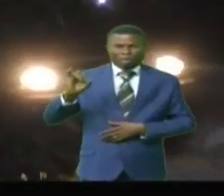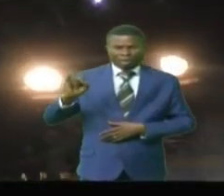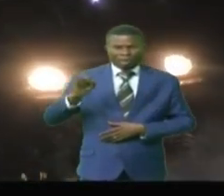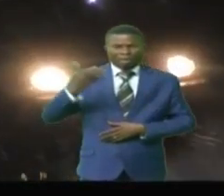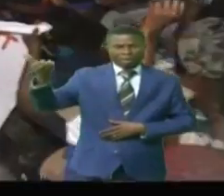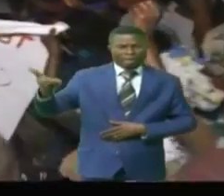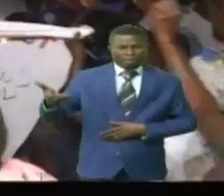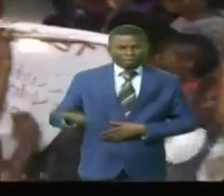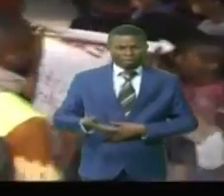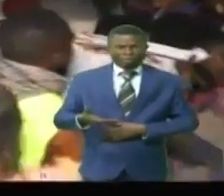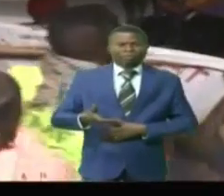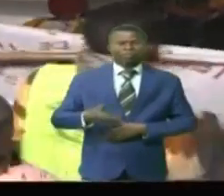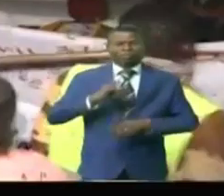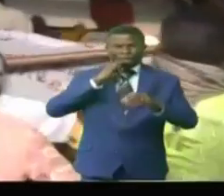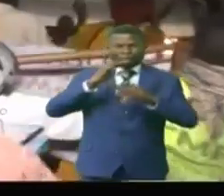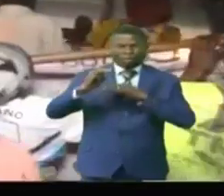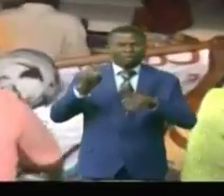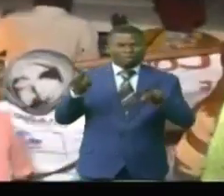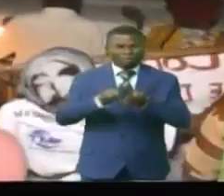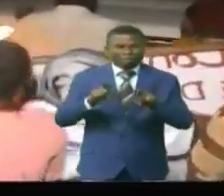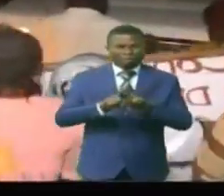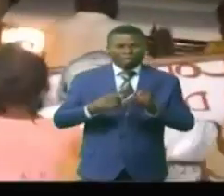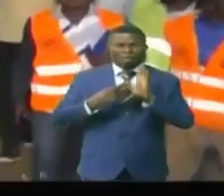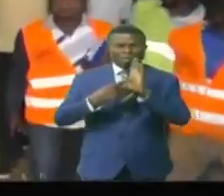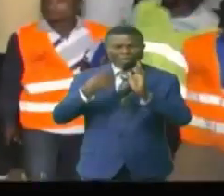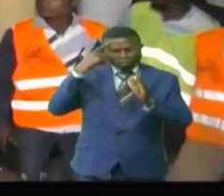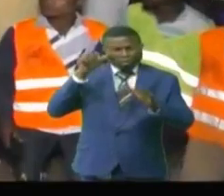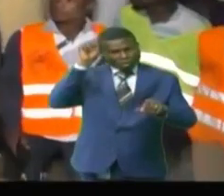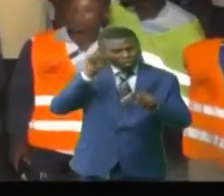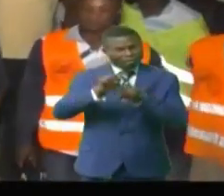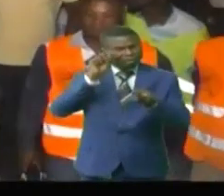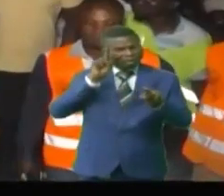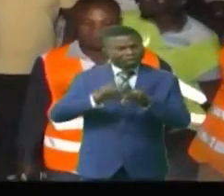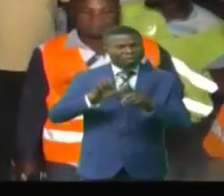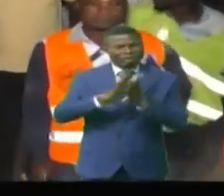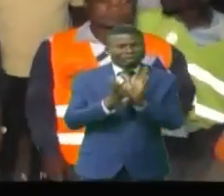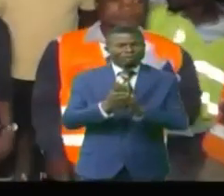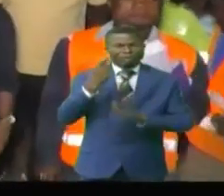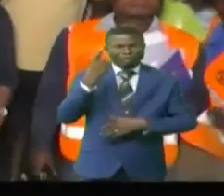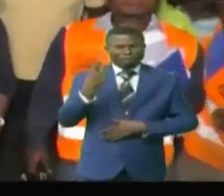accueilli le même message de fraternité.